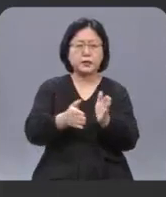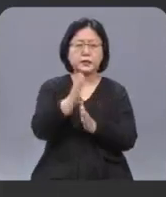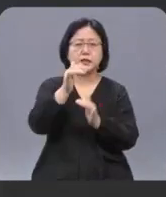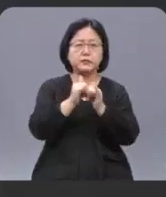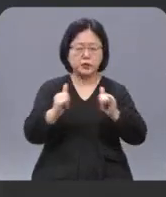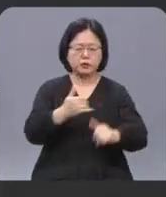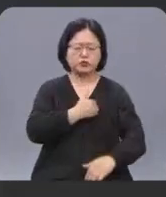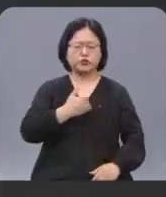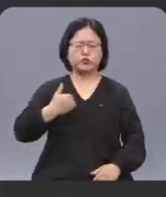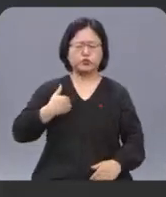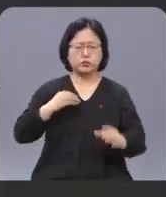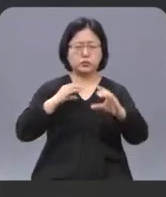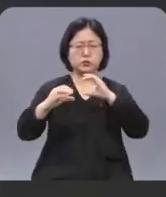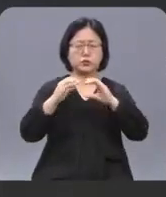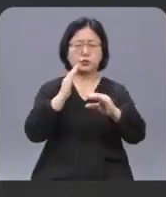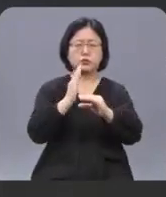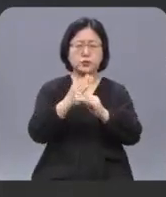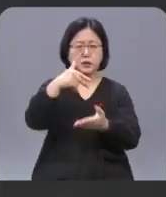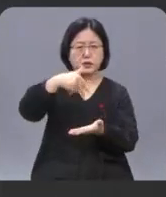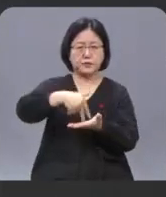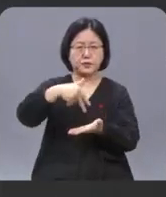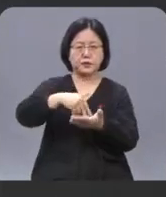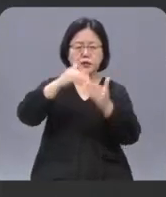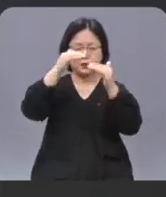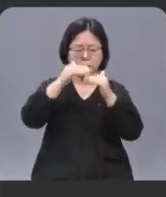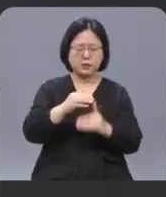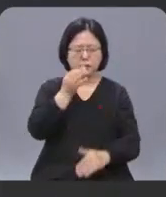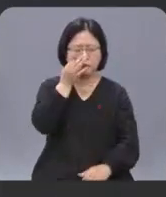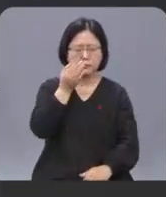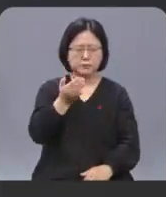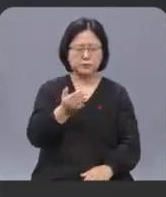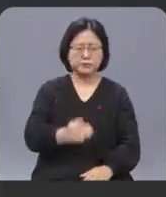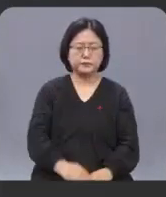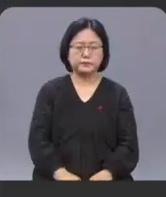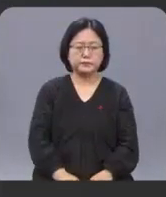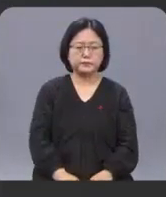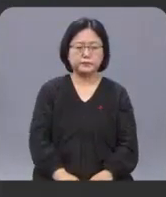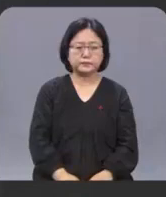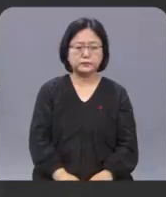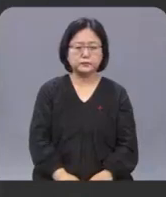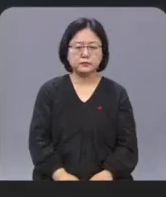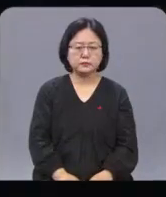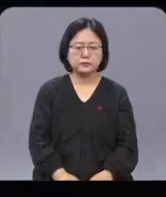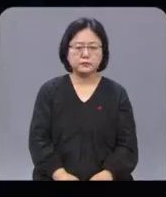시민들과 충분히 소통하고 있다는 입장입니다 보도의 최진 기자입니다